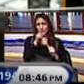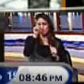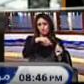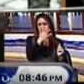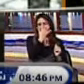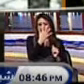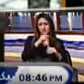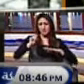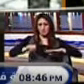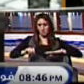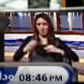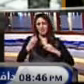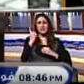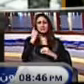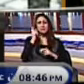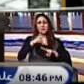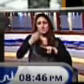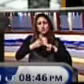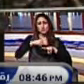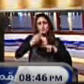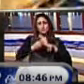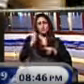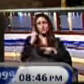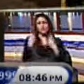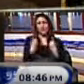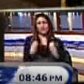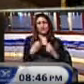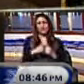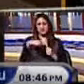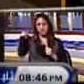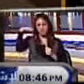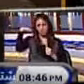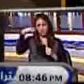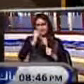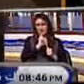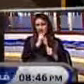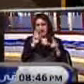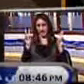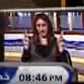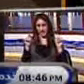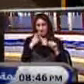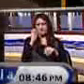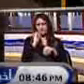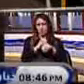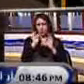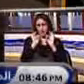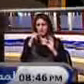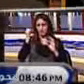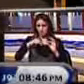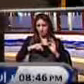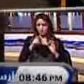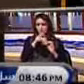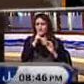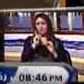المقبل لسماع باقي أقوال الشهود. وزير الإعلام صلاح عبد المقصود أكد في تصريحات له اليوم أنه